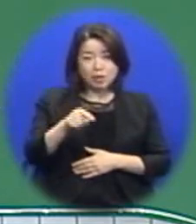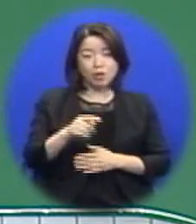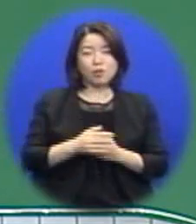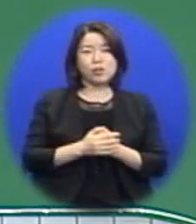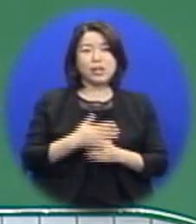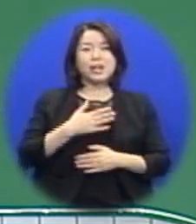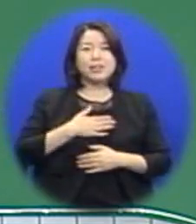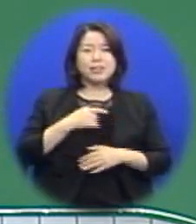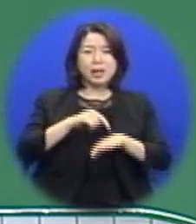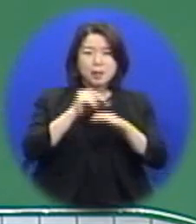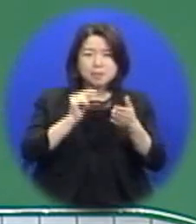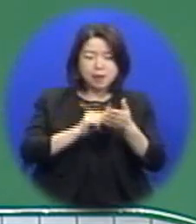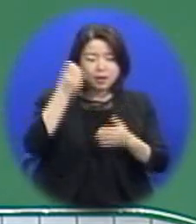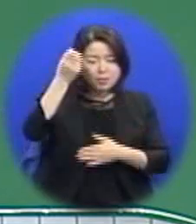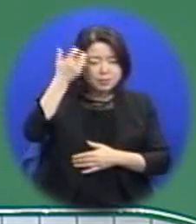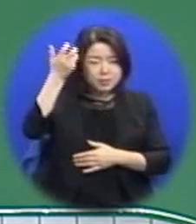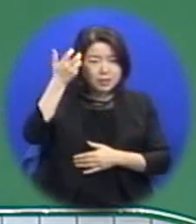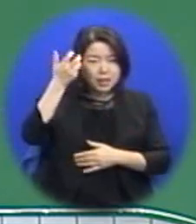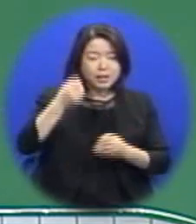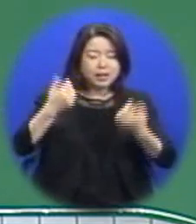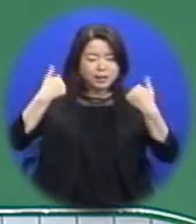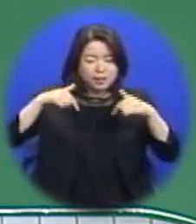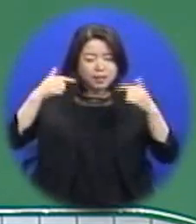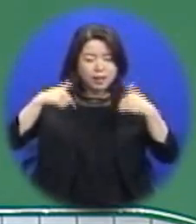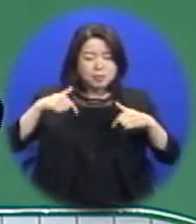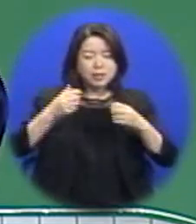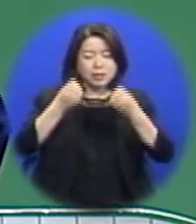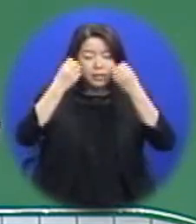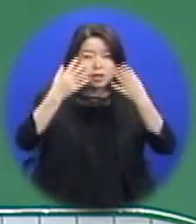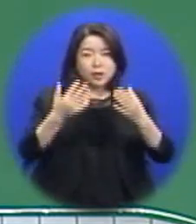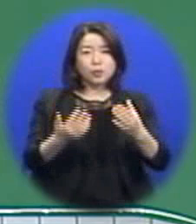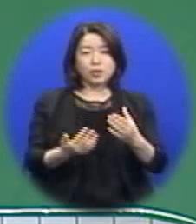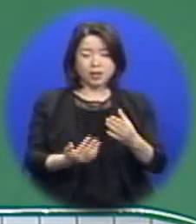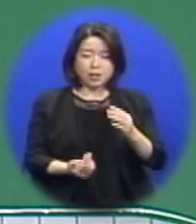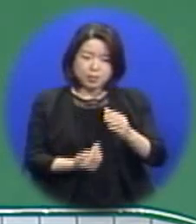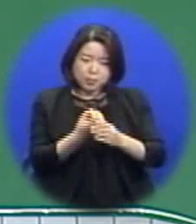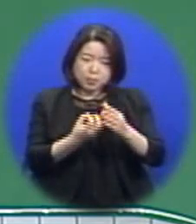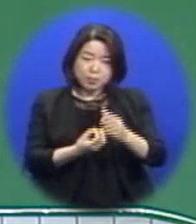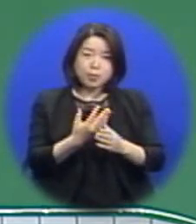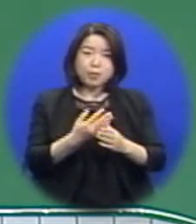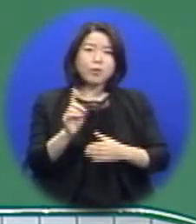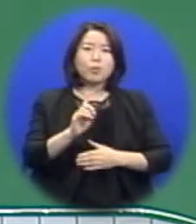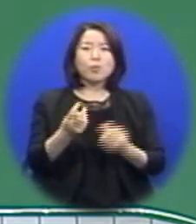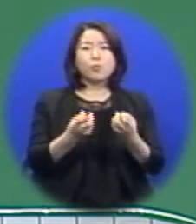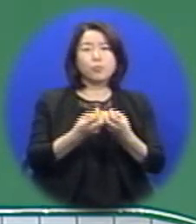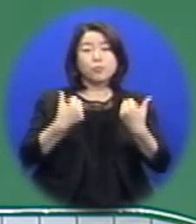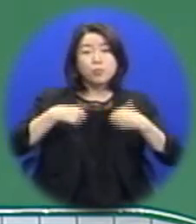내 심령이 날마다 새롭게 소생하는 이 은혜는 어떻게 포기할 수 있냐 말이에요.